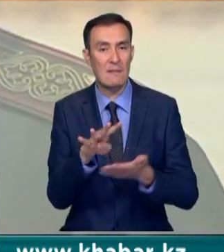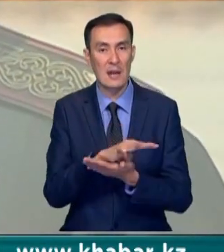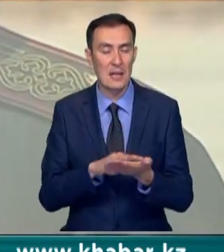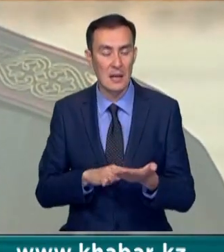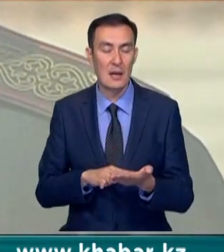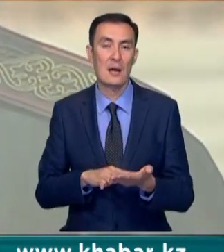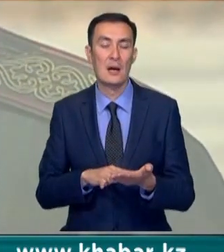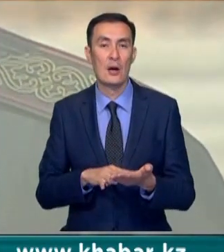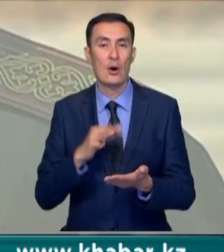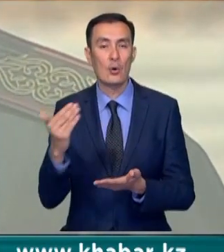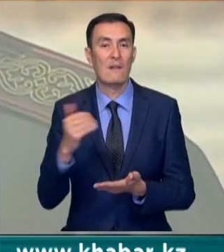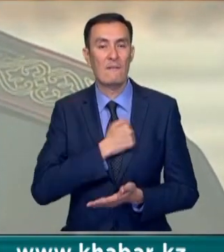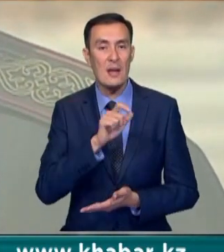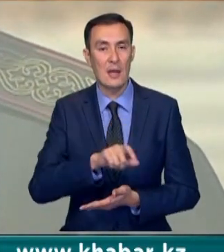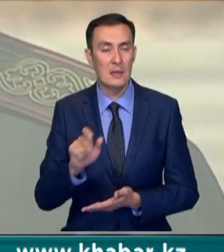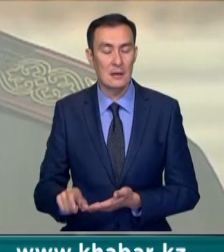рапортов от военных